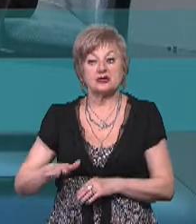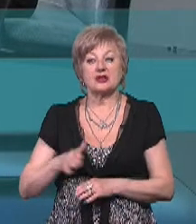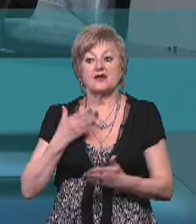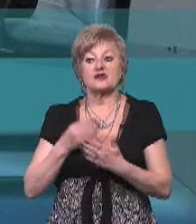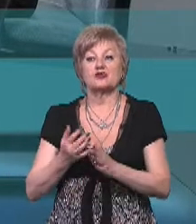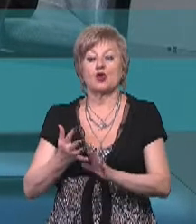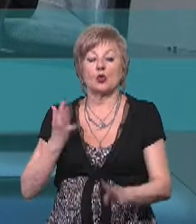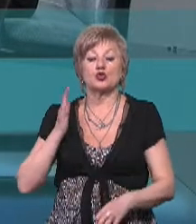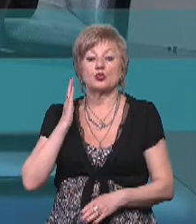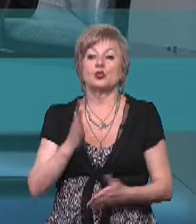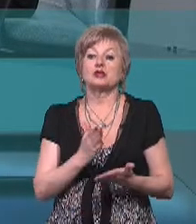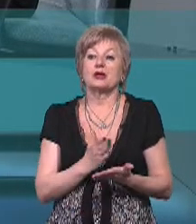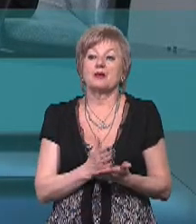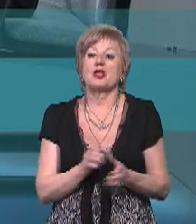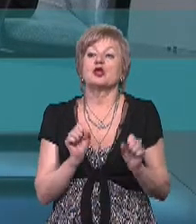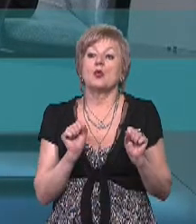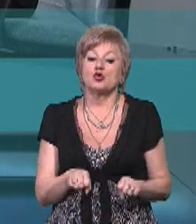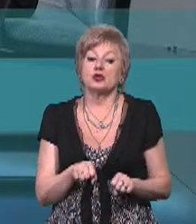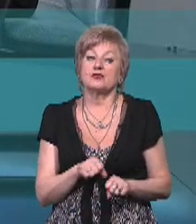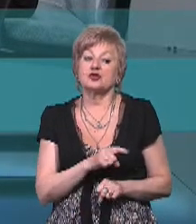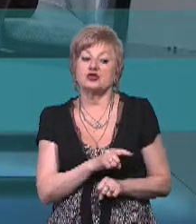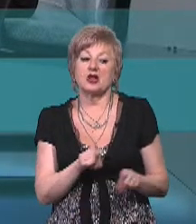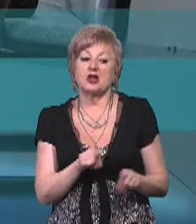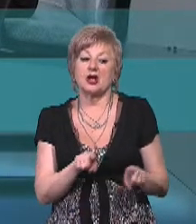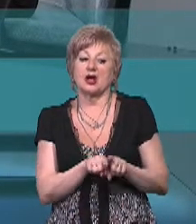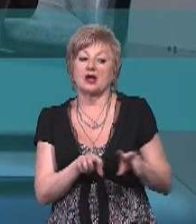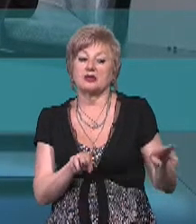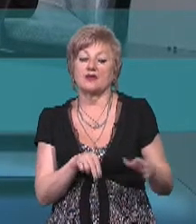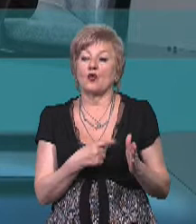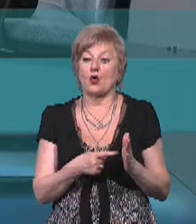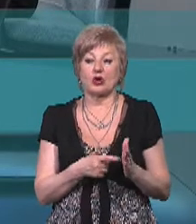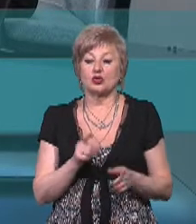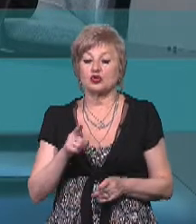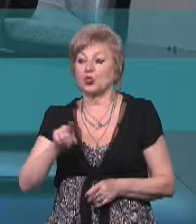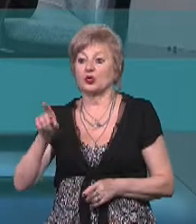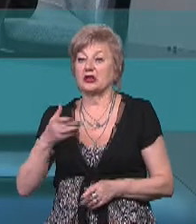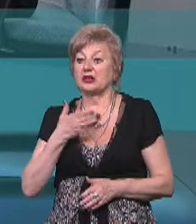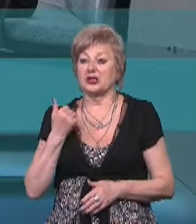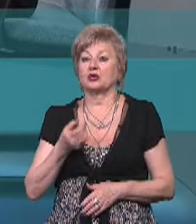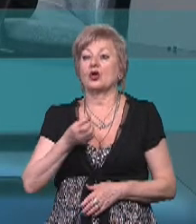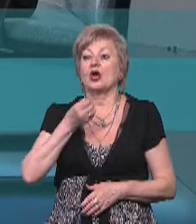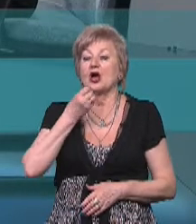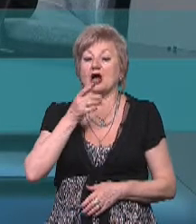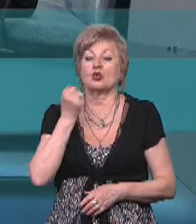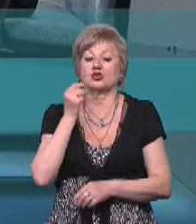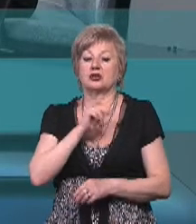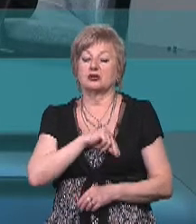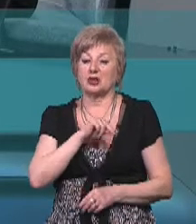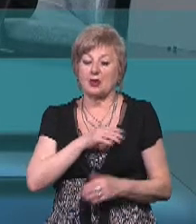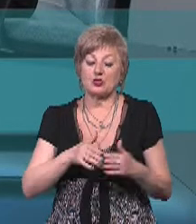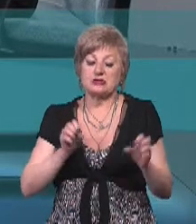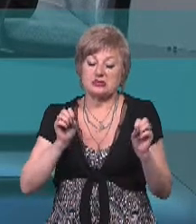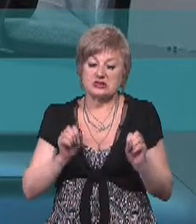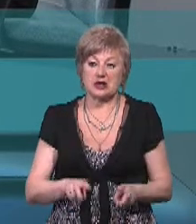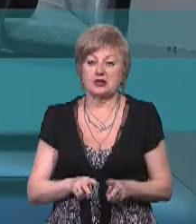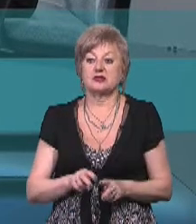чергу, буде мати можливості міста, яких немає у наших сільських територій. Це гарні кадри, фахівці, які